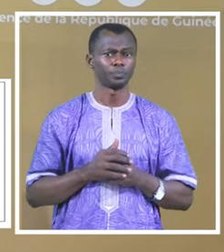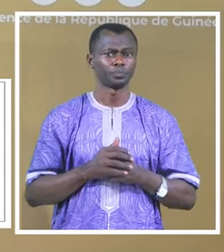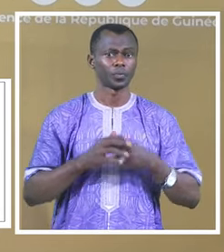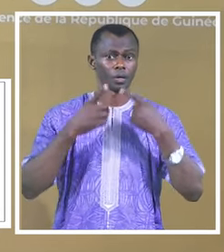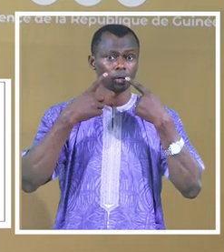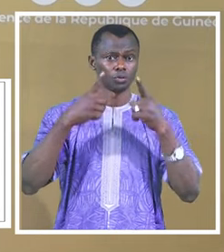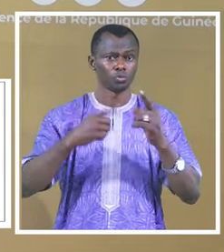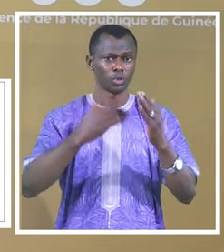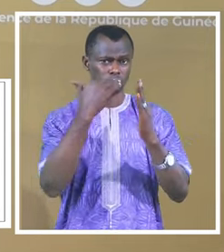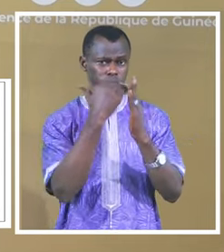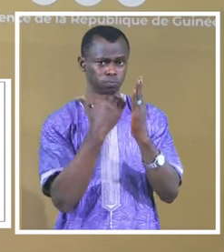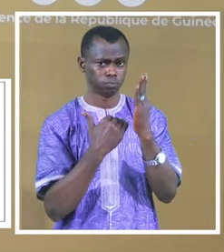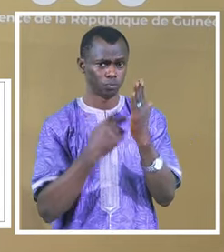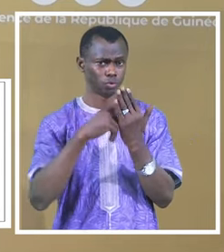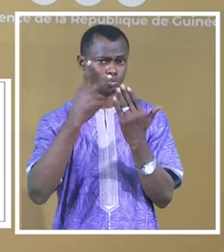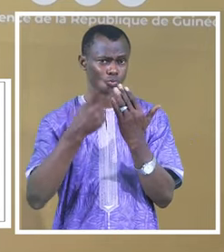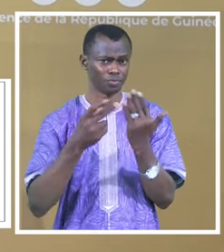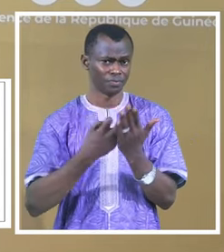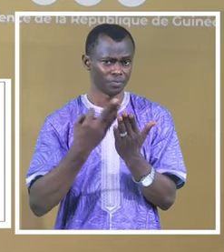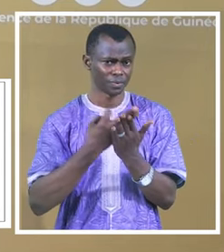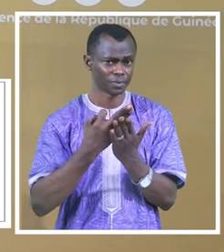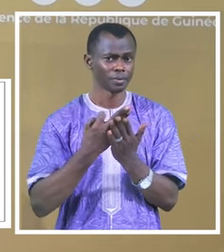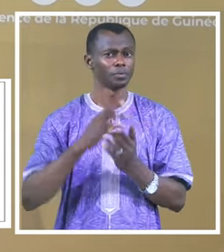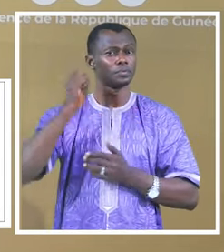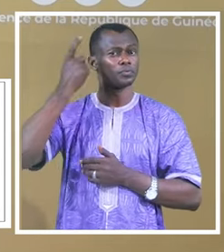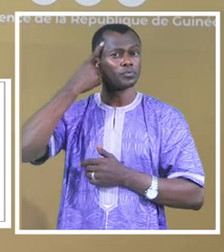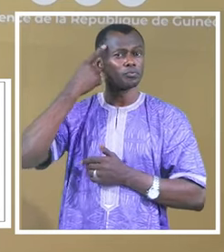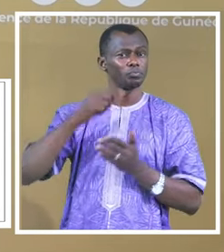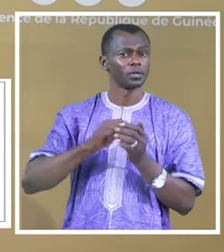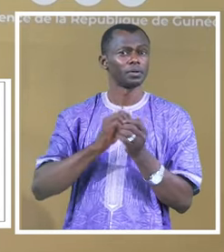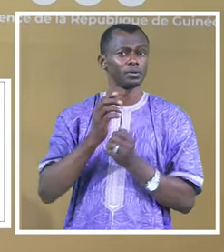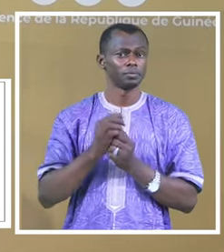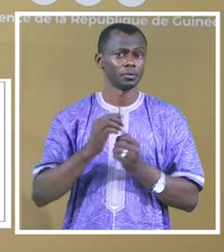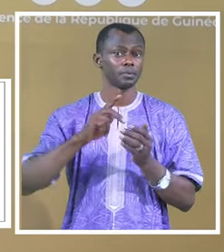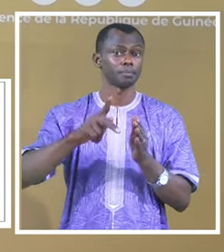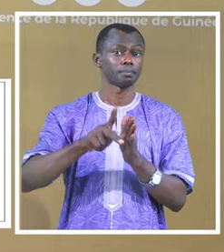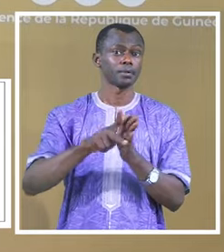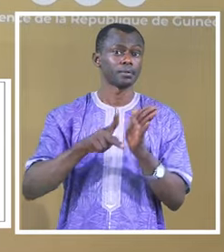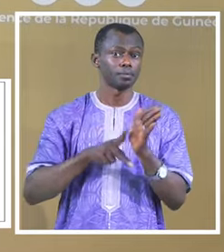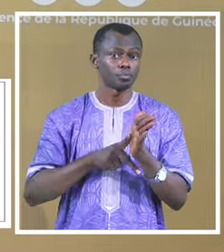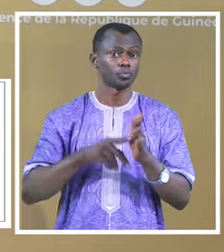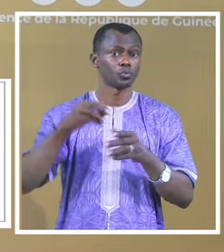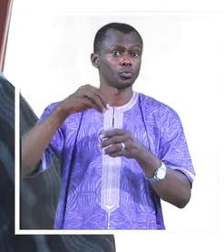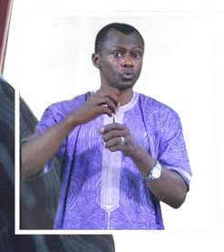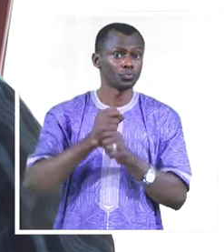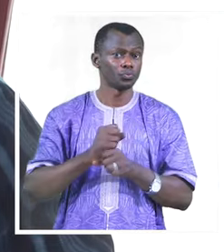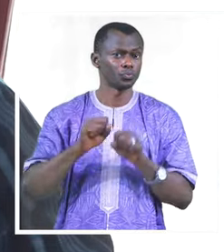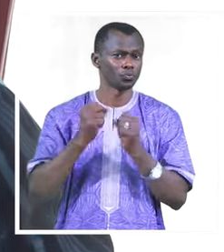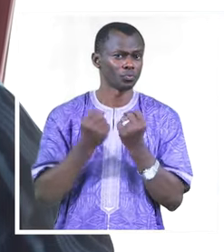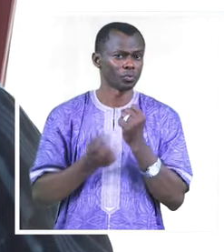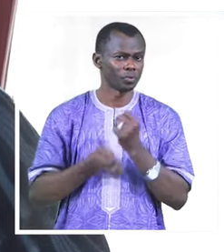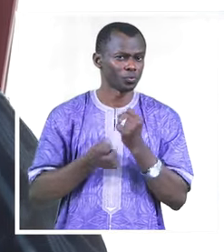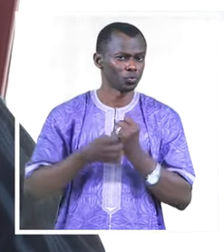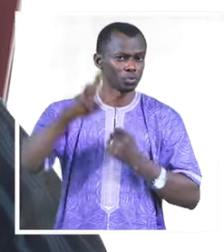les priorités du gouvernement à travers les principaux axes retenus, social, économique et politique. Mettre